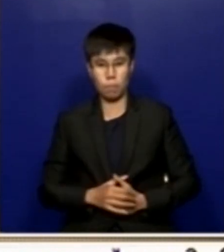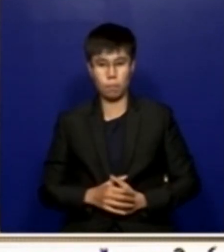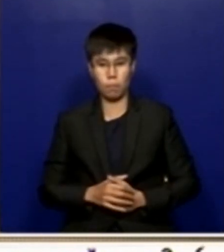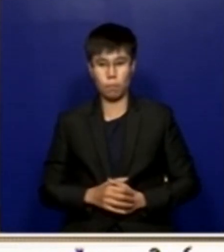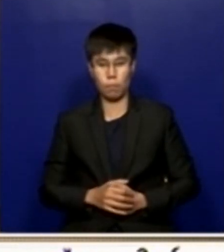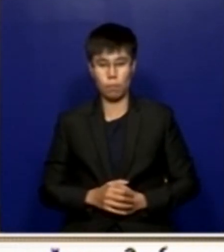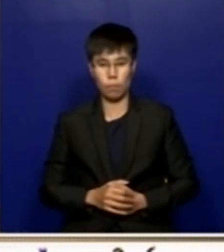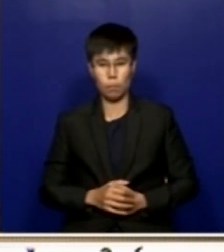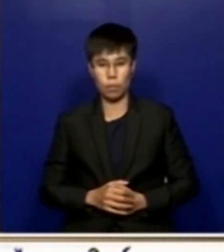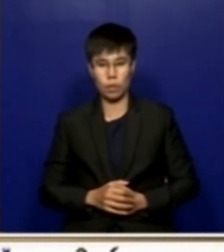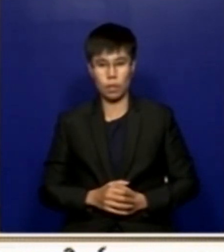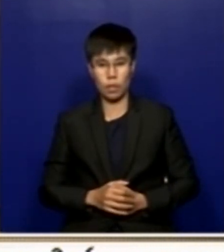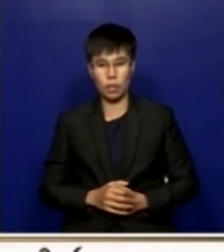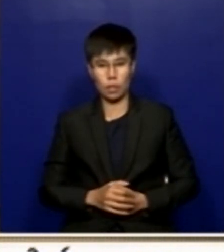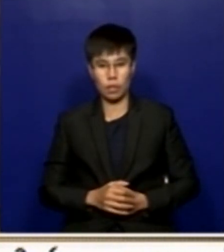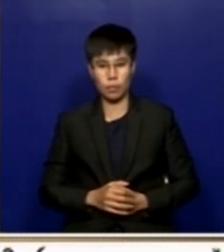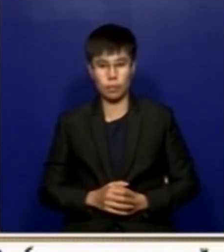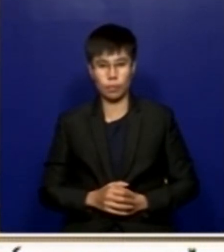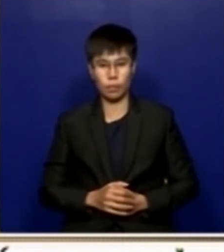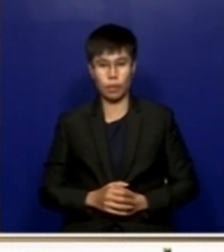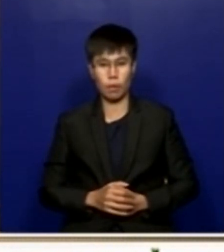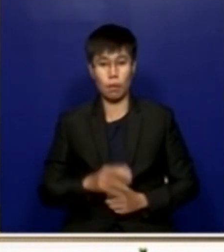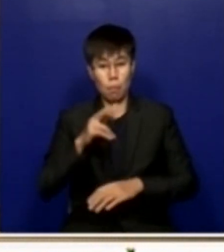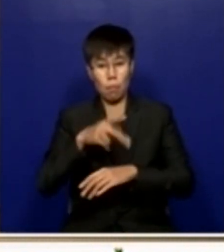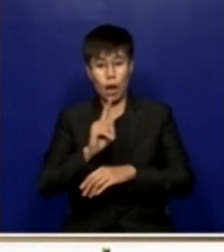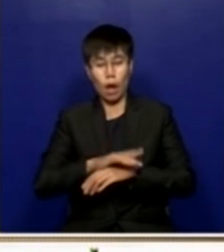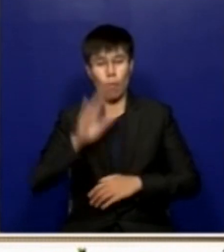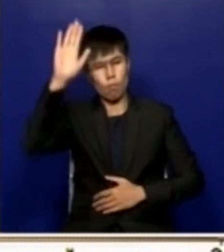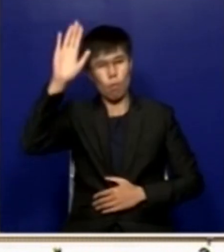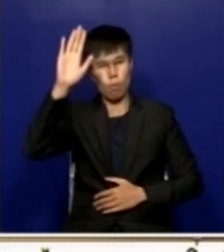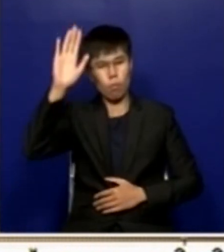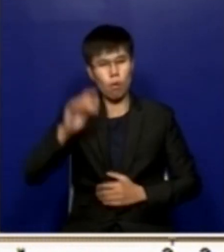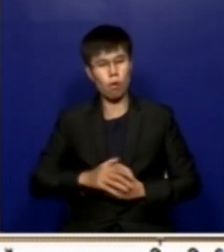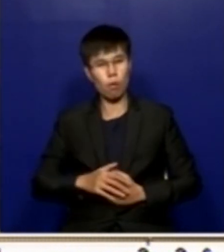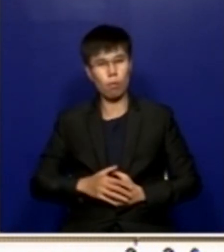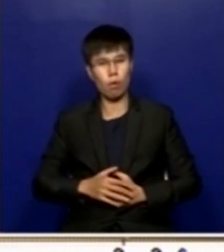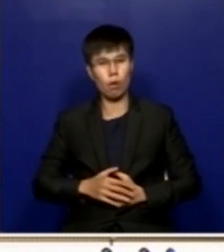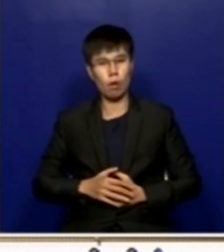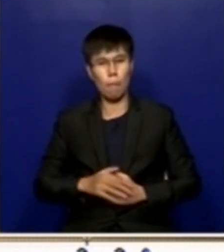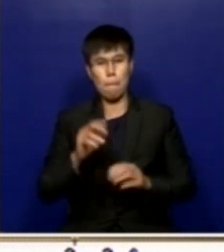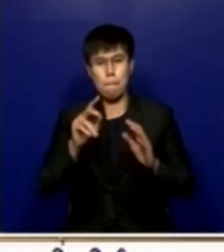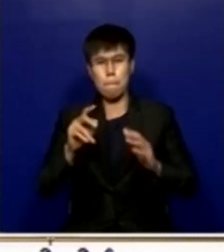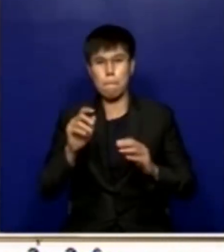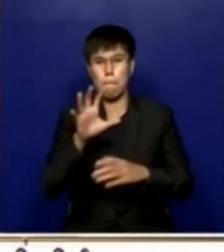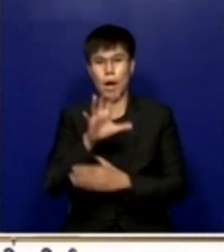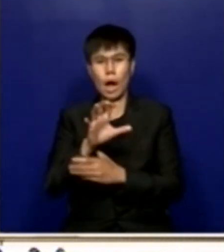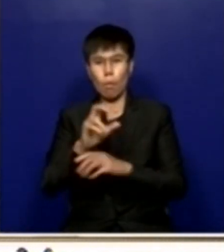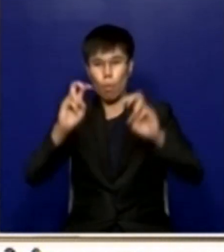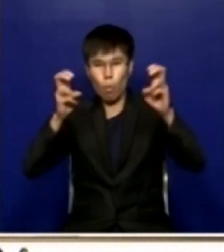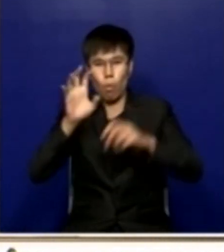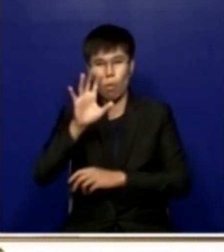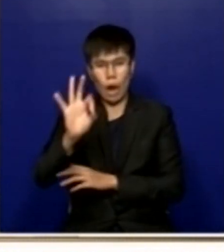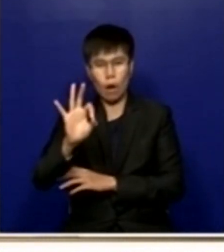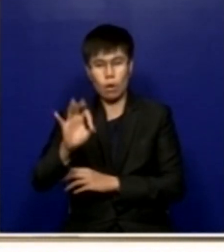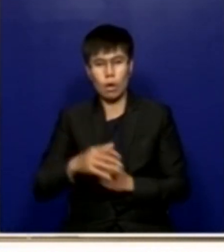คุณหมอให้เสนอประธานองค์ปฐมท่านประธานทวงครับประทานน้ำข้อบังคับคดีข้าวอะไรขนาดครับเลยทำ